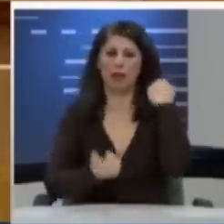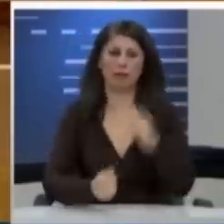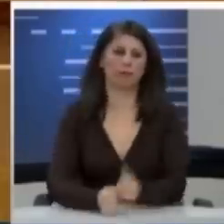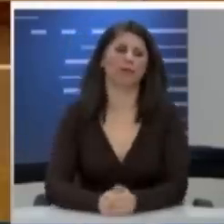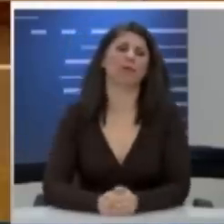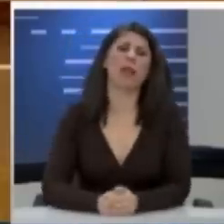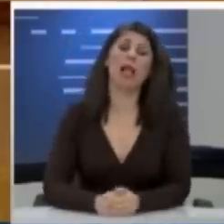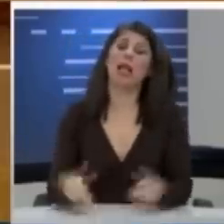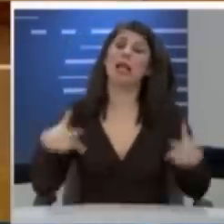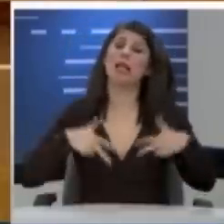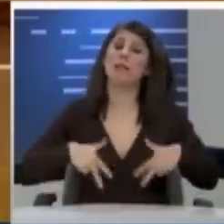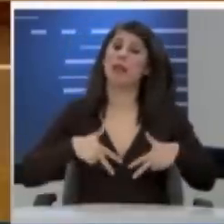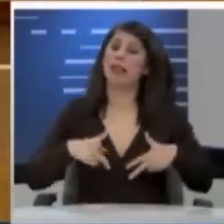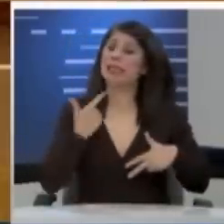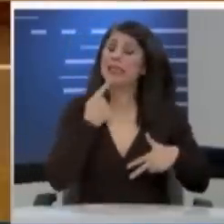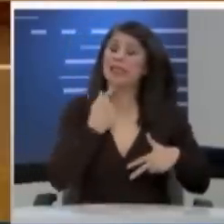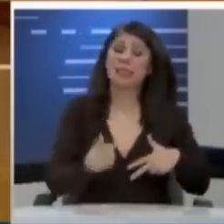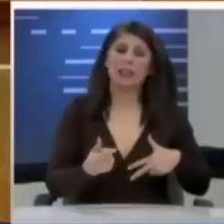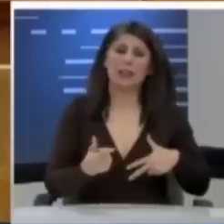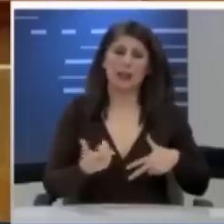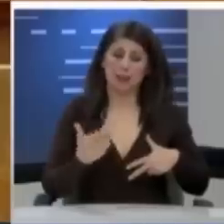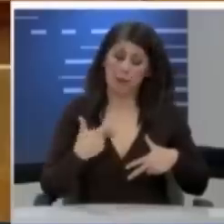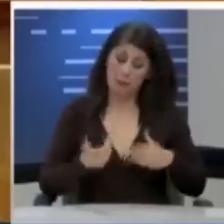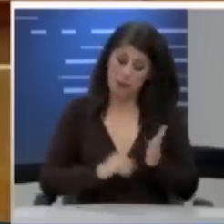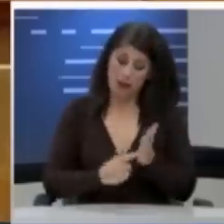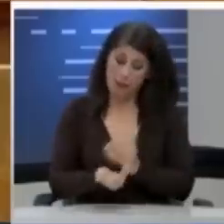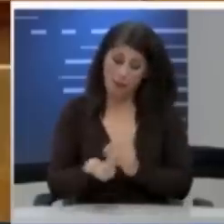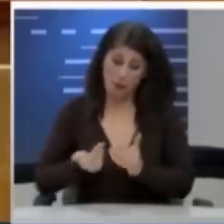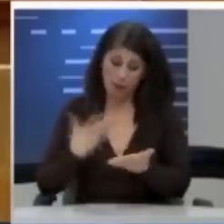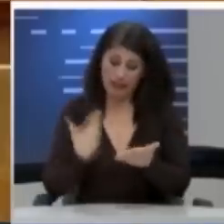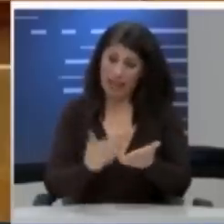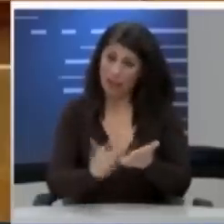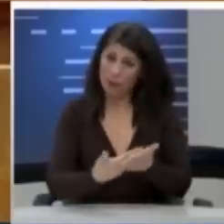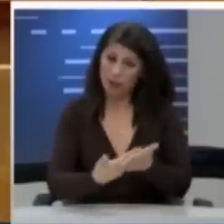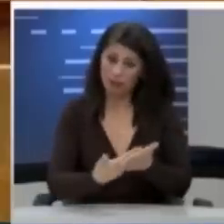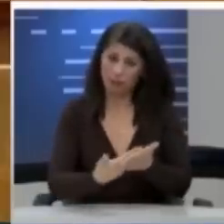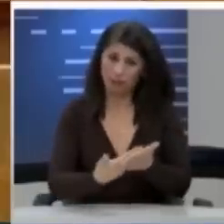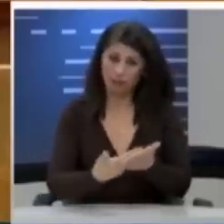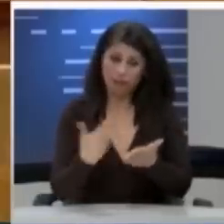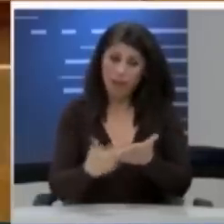δήθεν χρειαζόταν να προηγηθεί η τεκμηρίωση για να εγείρει η